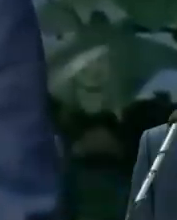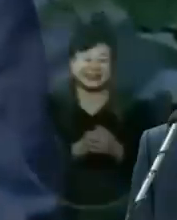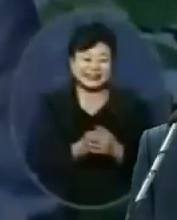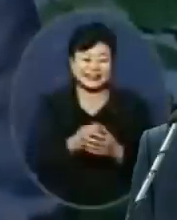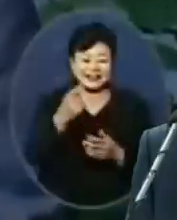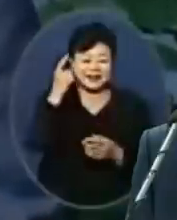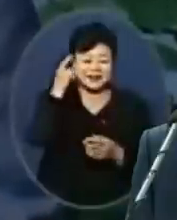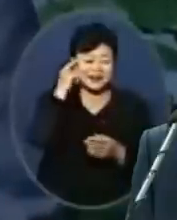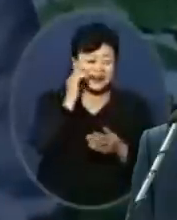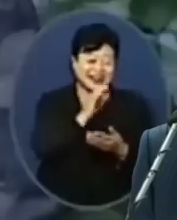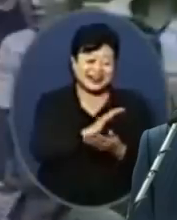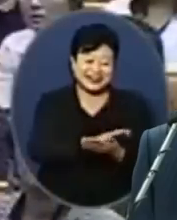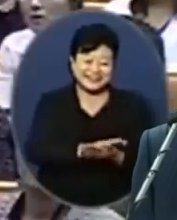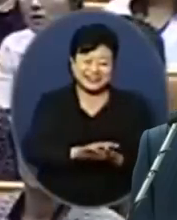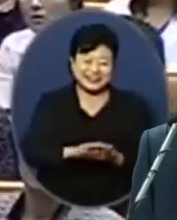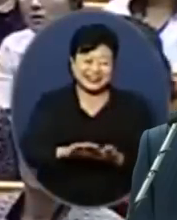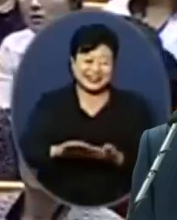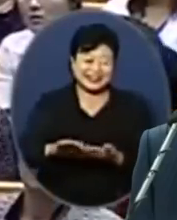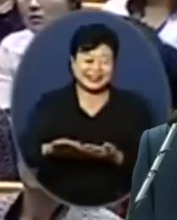평안합니다.